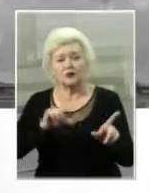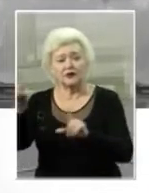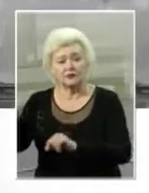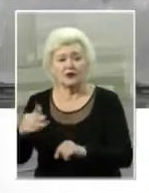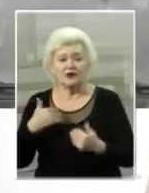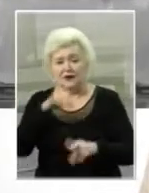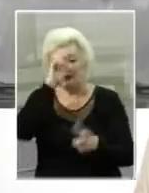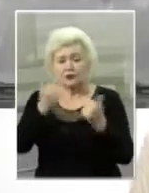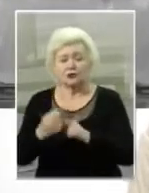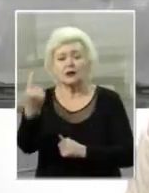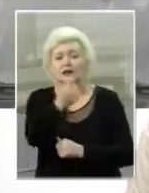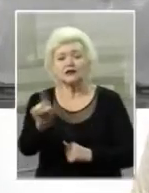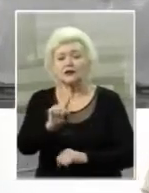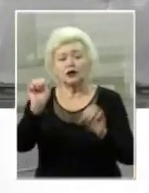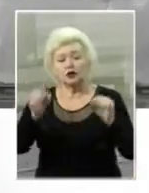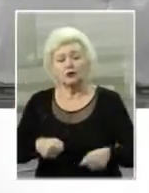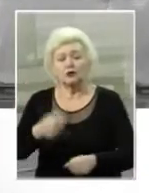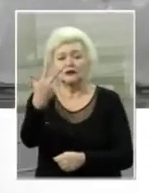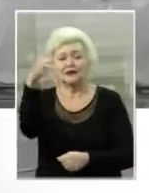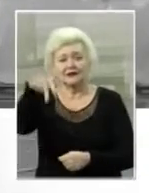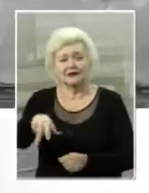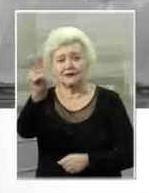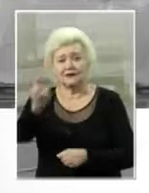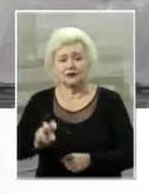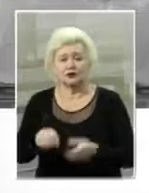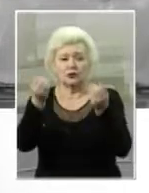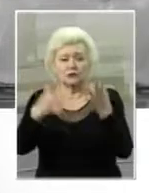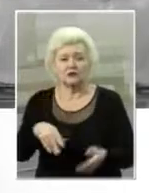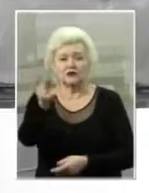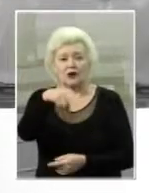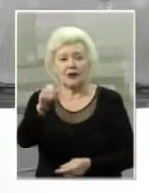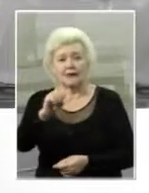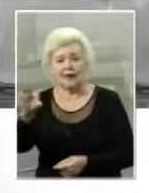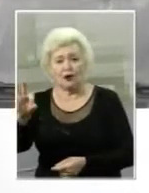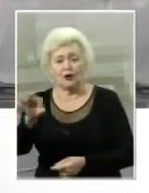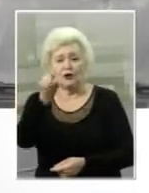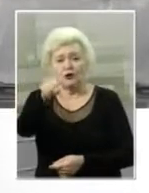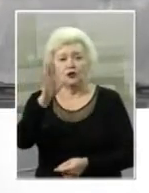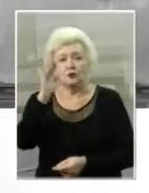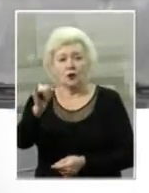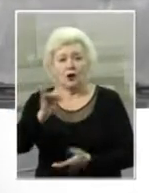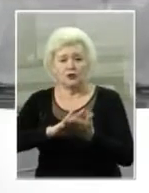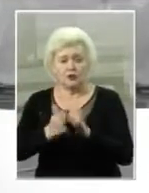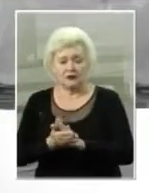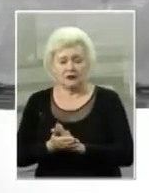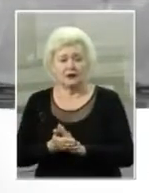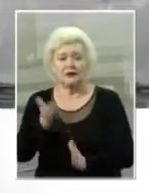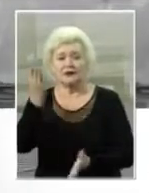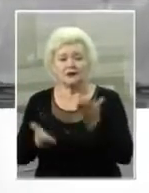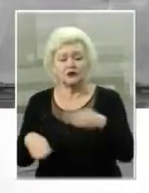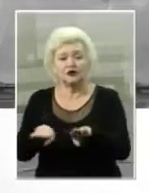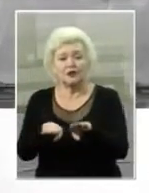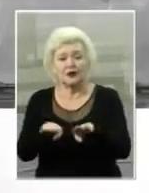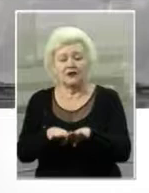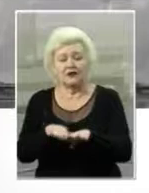нашій країні єдине, що можна за 3 тисячі доларів – звичайне Део. І воно буде в поганому стані. І якщо